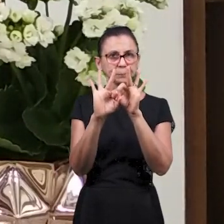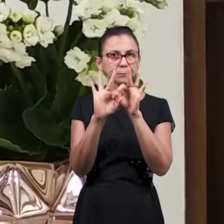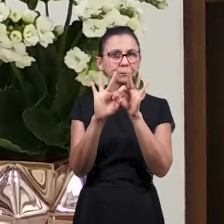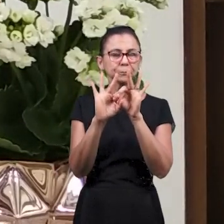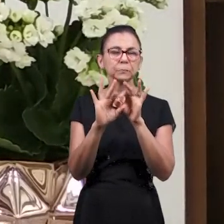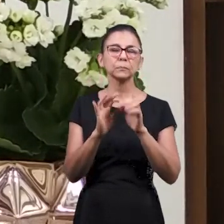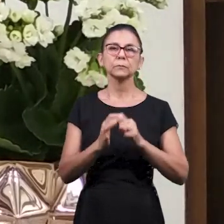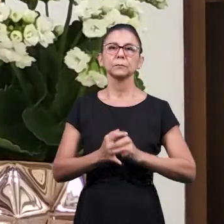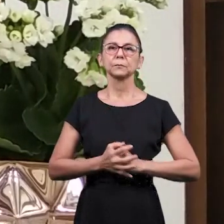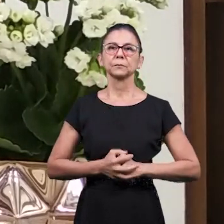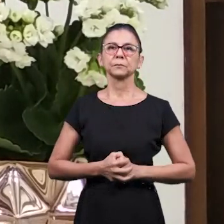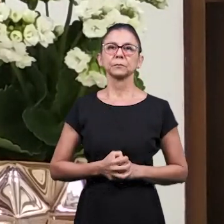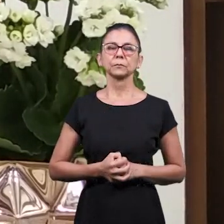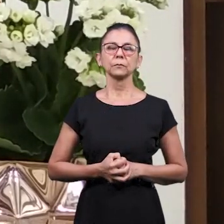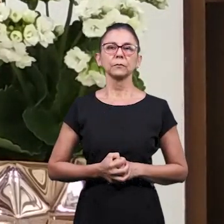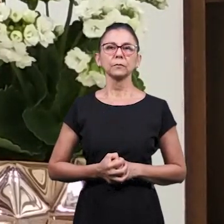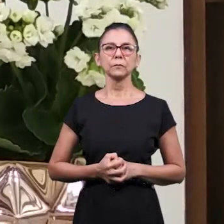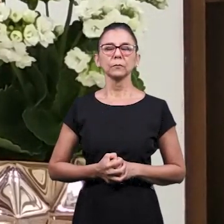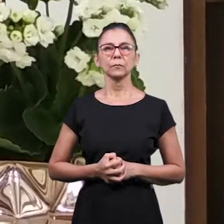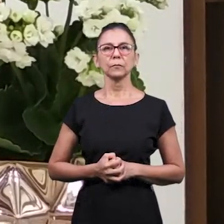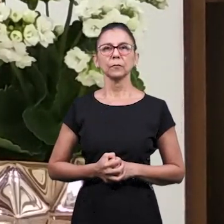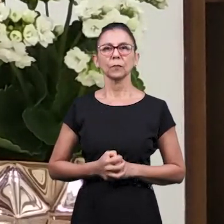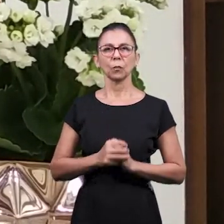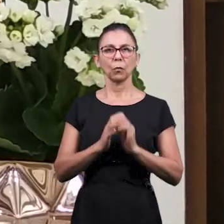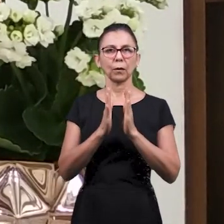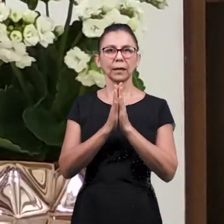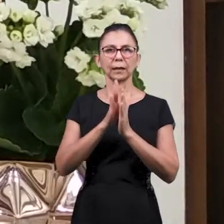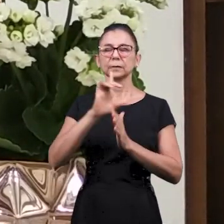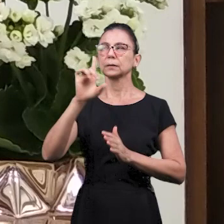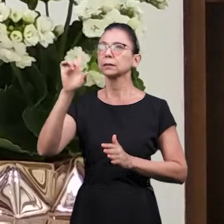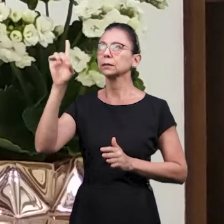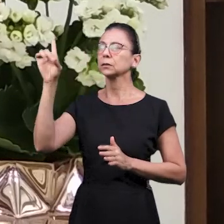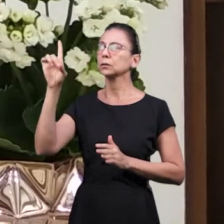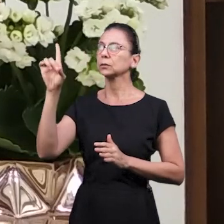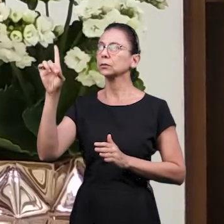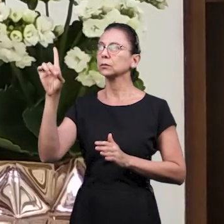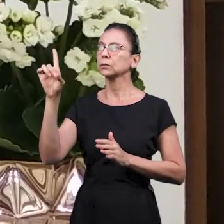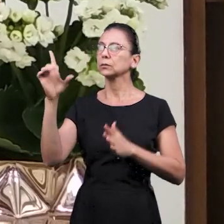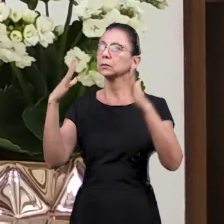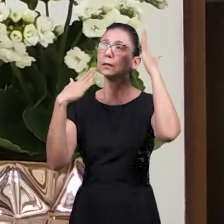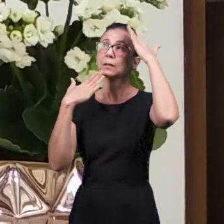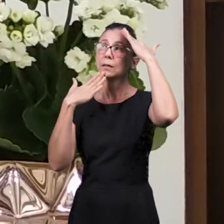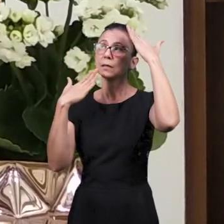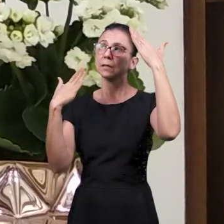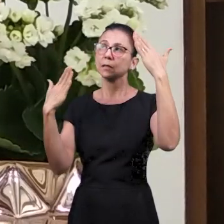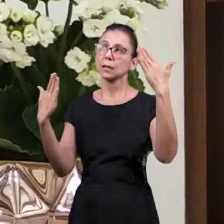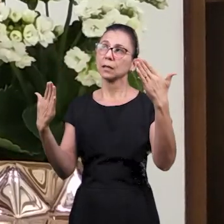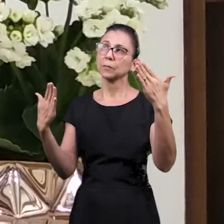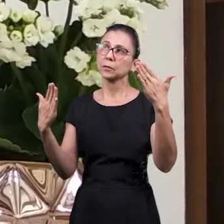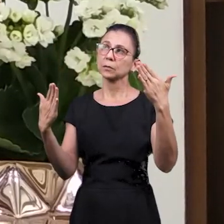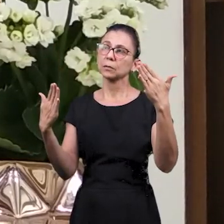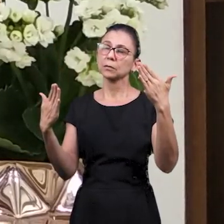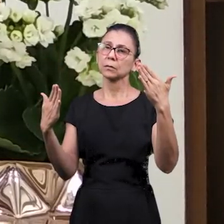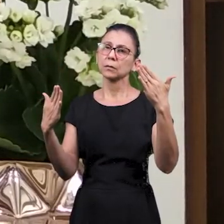и прославим Господа. Наш Бог, мы славим Тебя за все